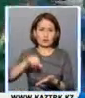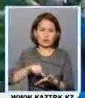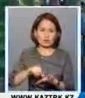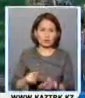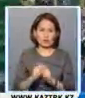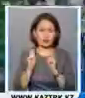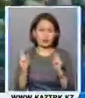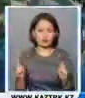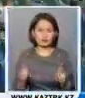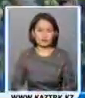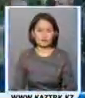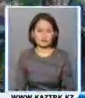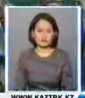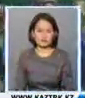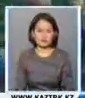түсті.